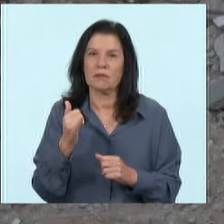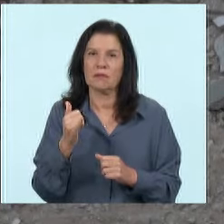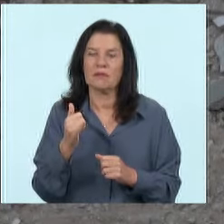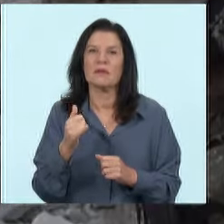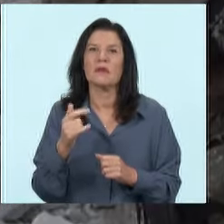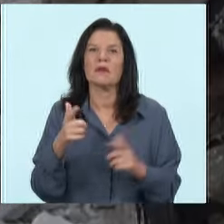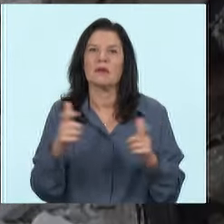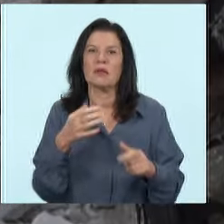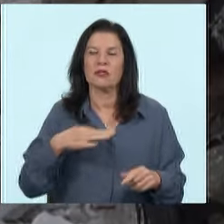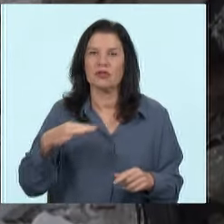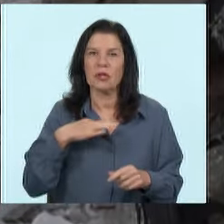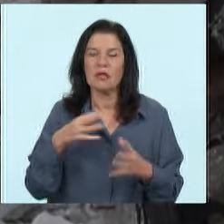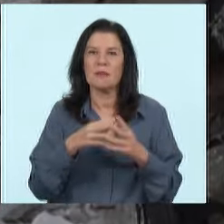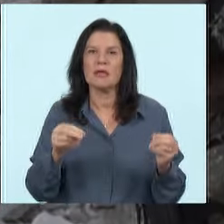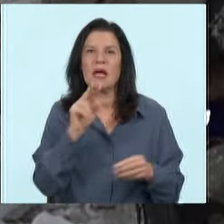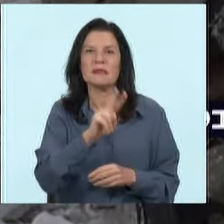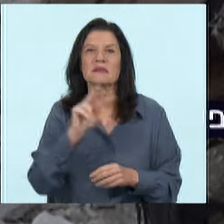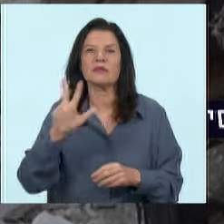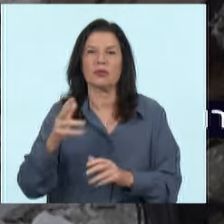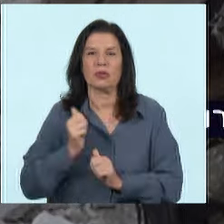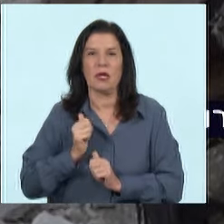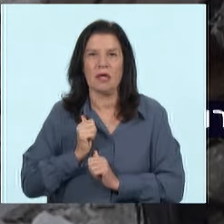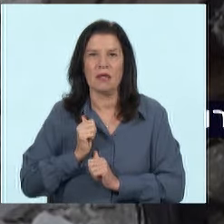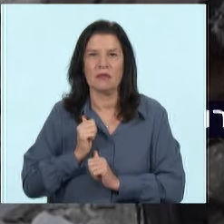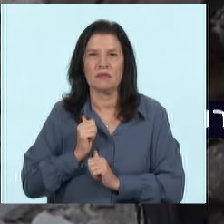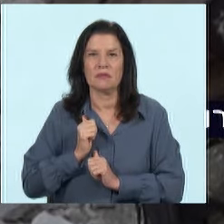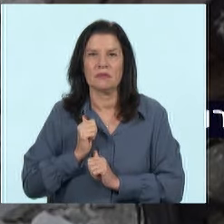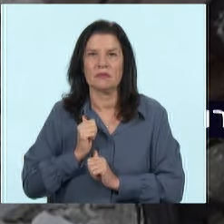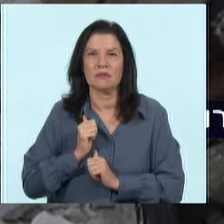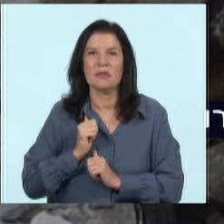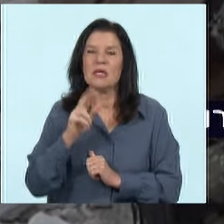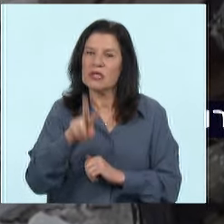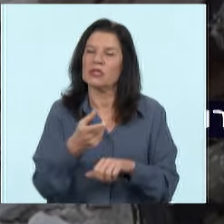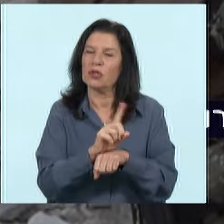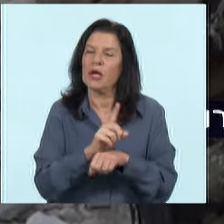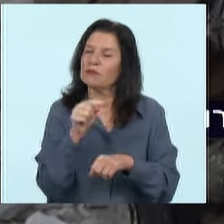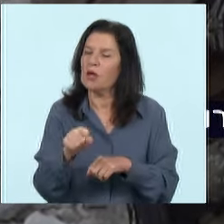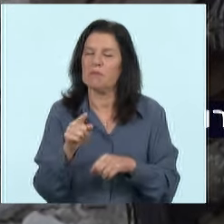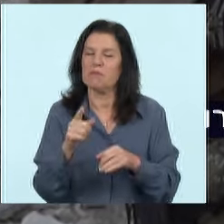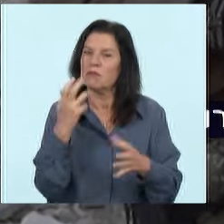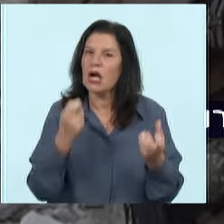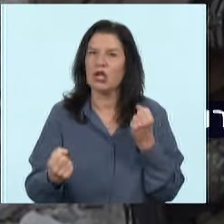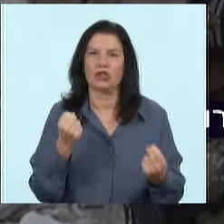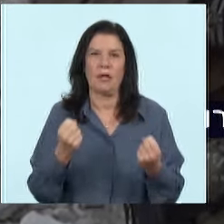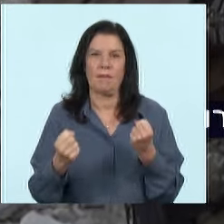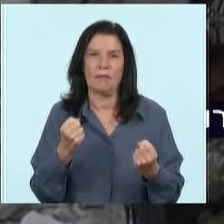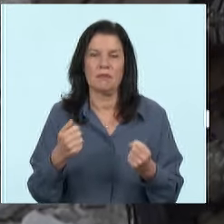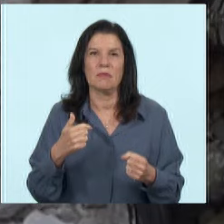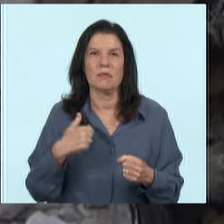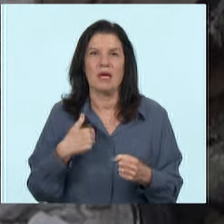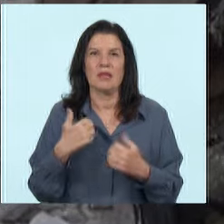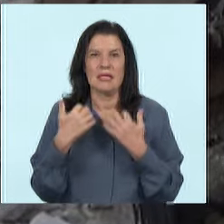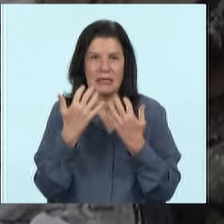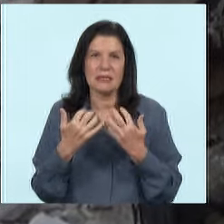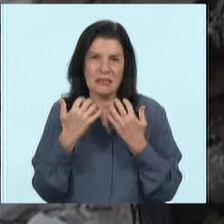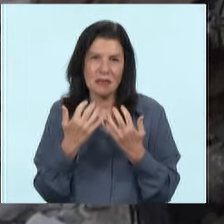23 לוחמים. מפגש הזה פה בינינו, גם אצל הלוחמים וגם אצלי, יש רגעים שהם קשים. סיפרתי ככה על הדרך על אחד הרגעים האלה,